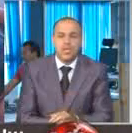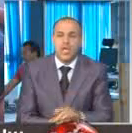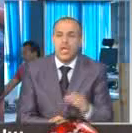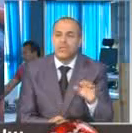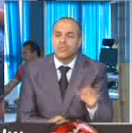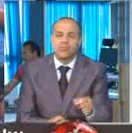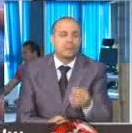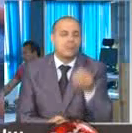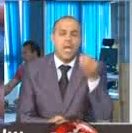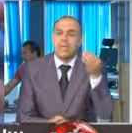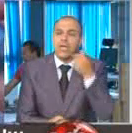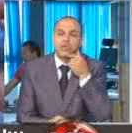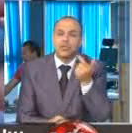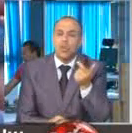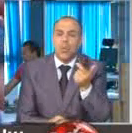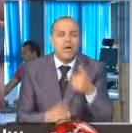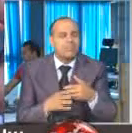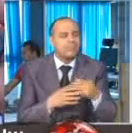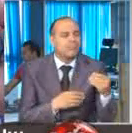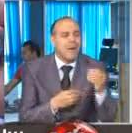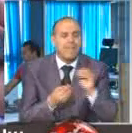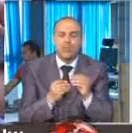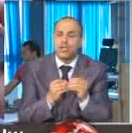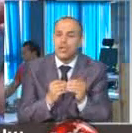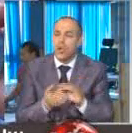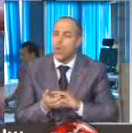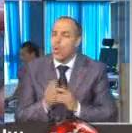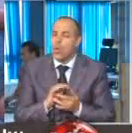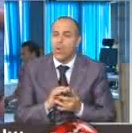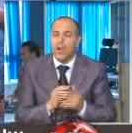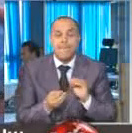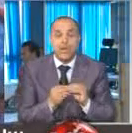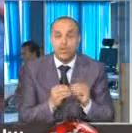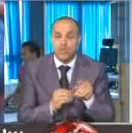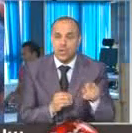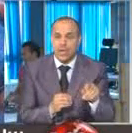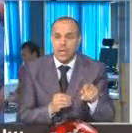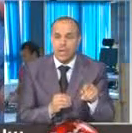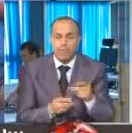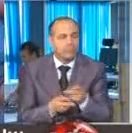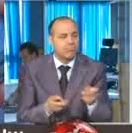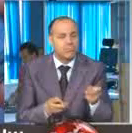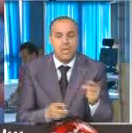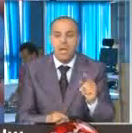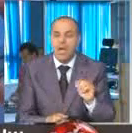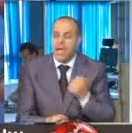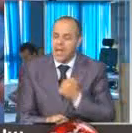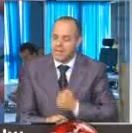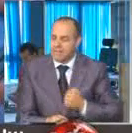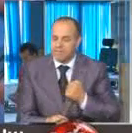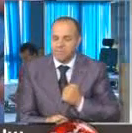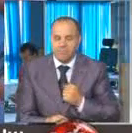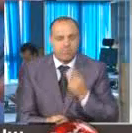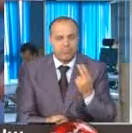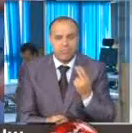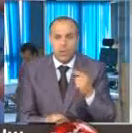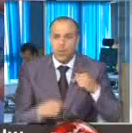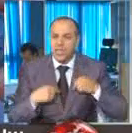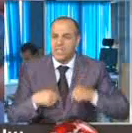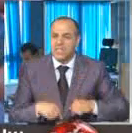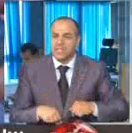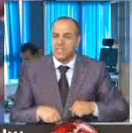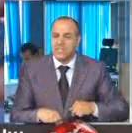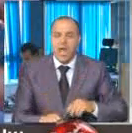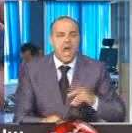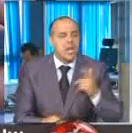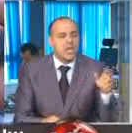ايجاد معناها مخارج لكل الإشكاليات التي تطرح. للأسف الشديد أن هذا الوزير يجي كان